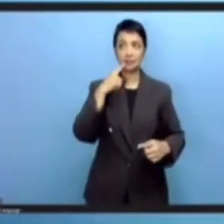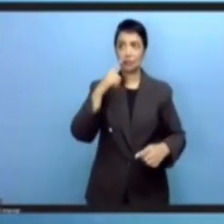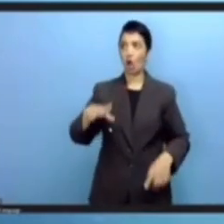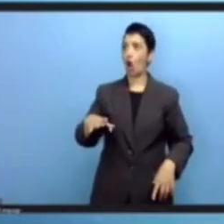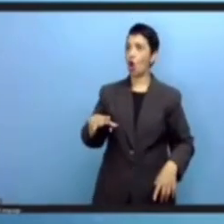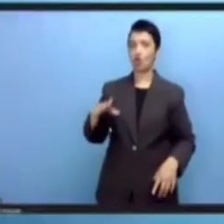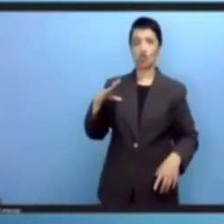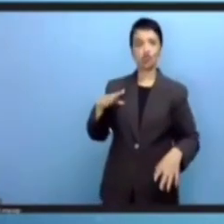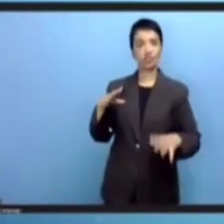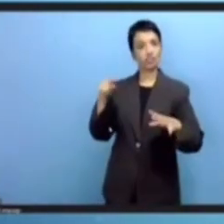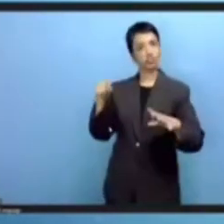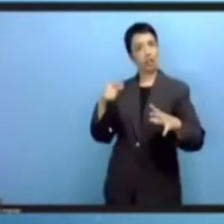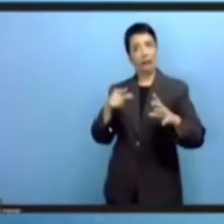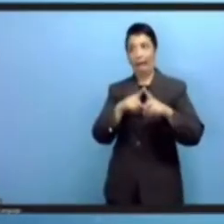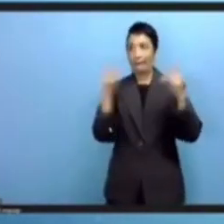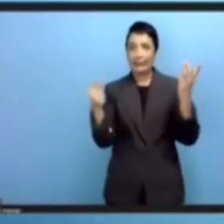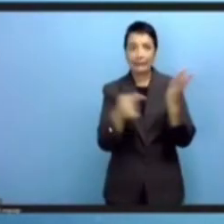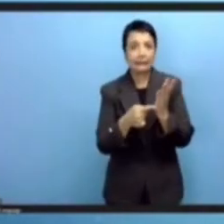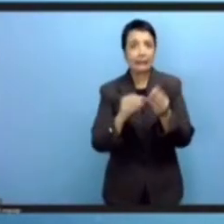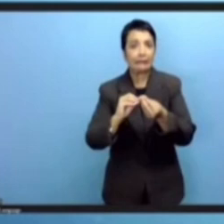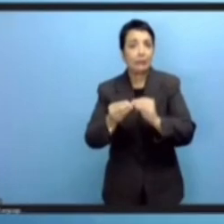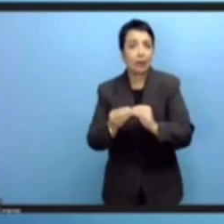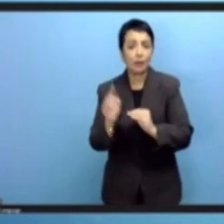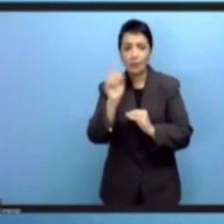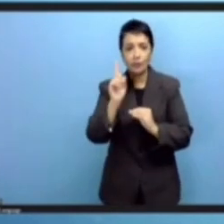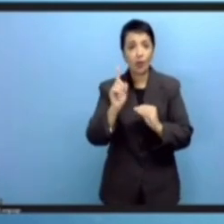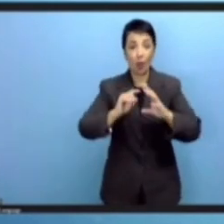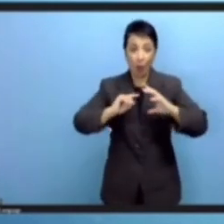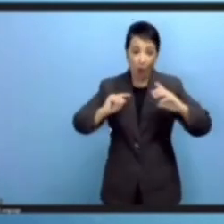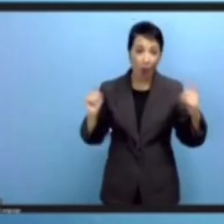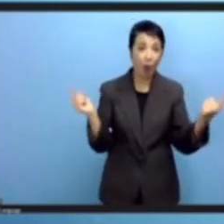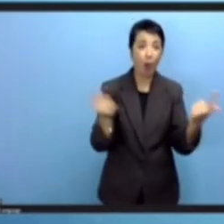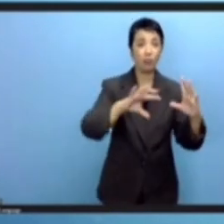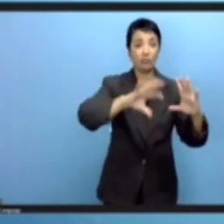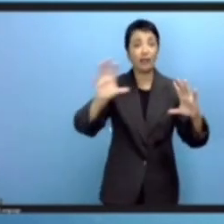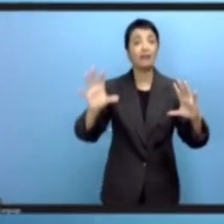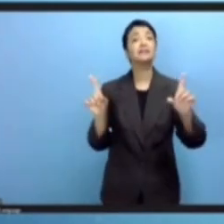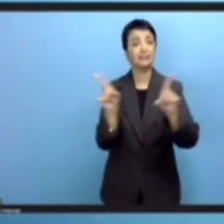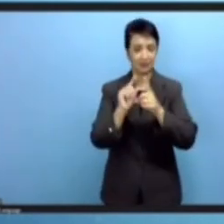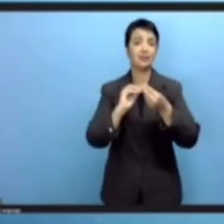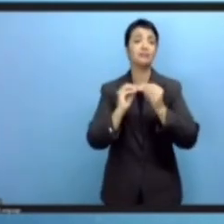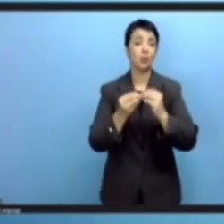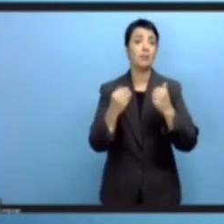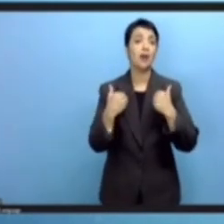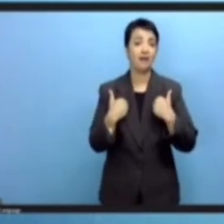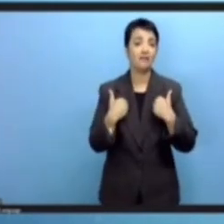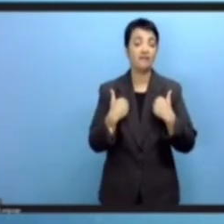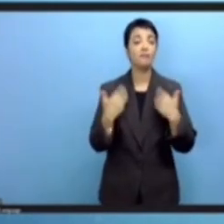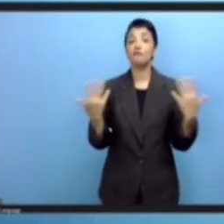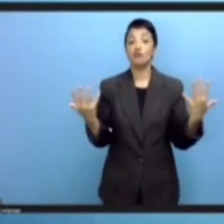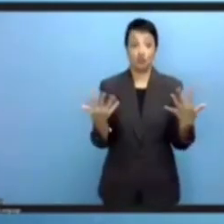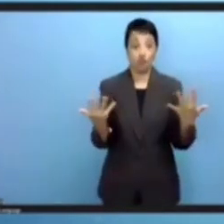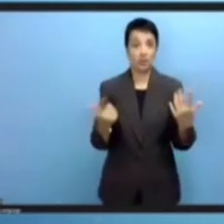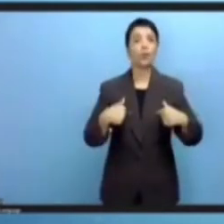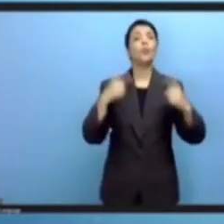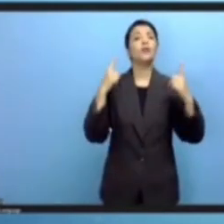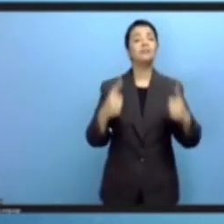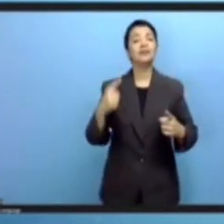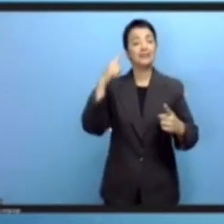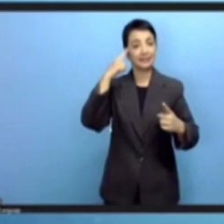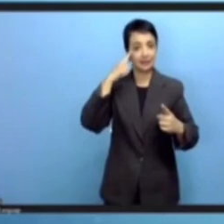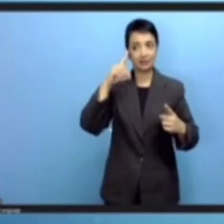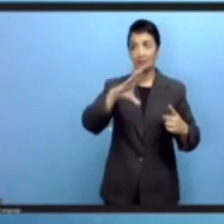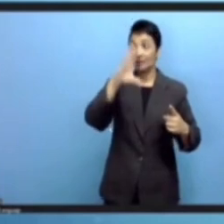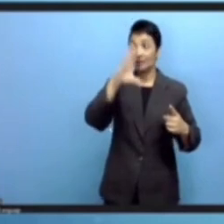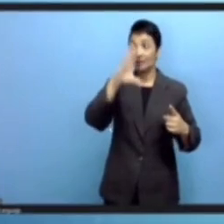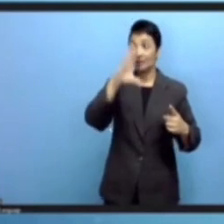n'est pas une question qui intéresse seulement les pays riches, ce n'est pas seulement un pays qui sont très avancés au plan technologique, c'est un défi qui se pose à tous. Il faut faire